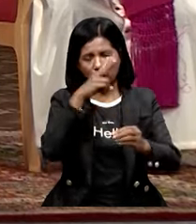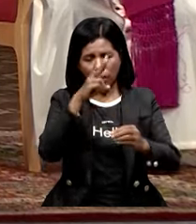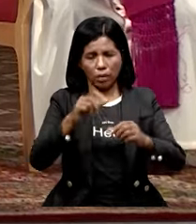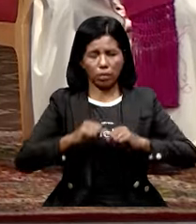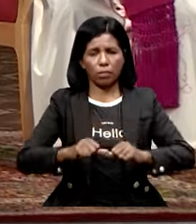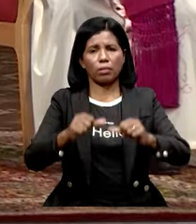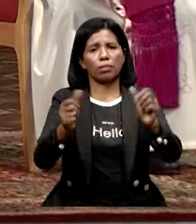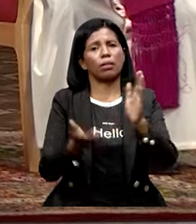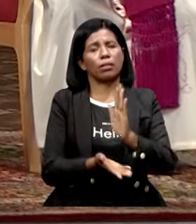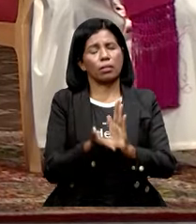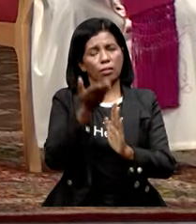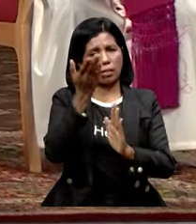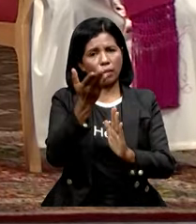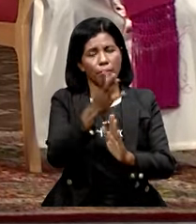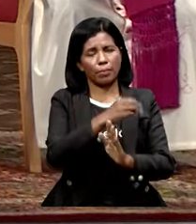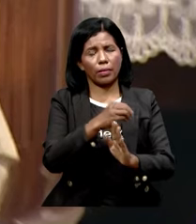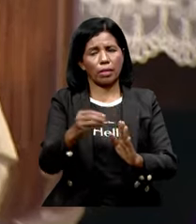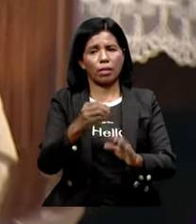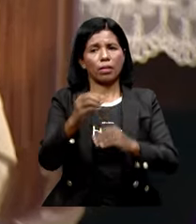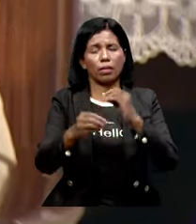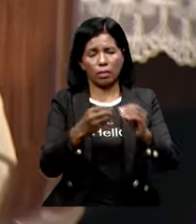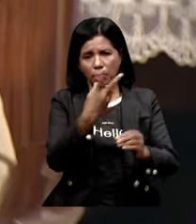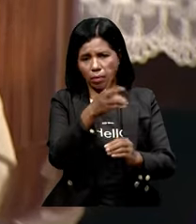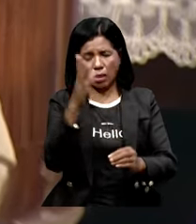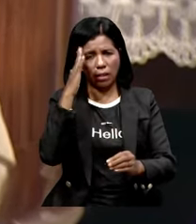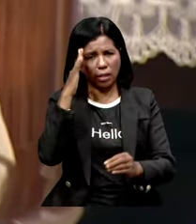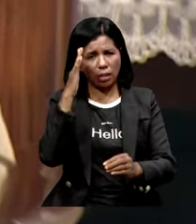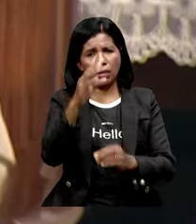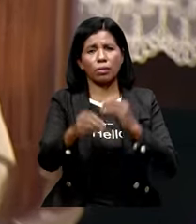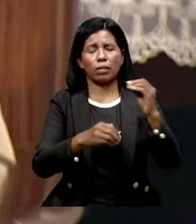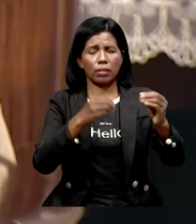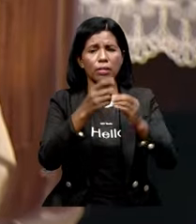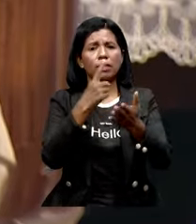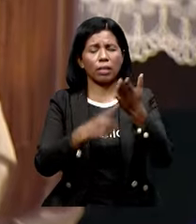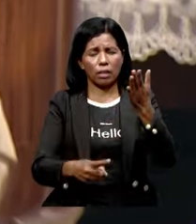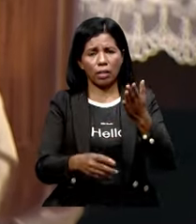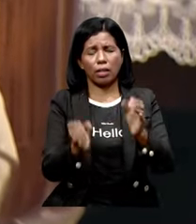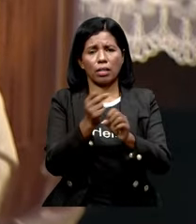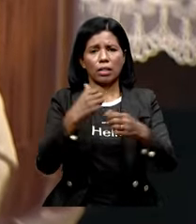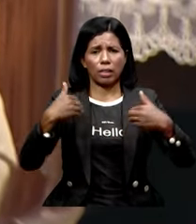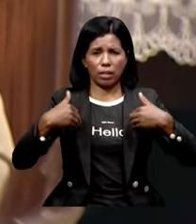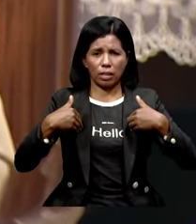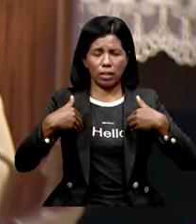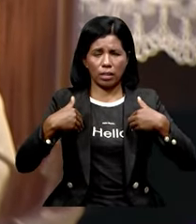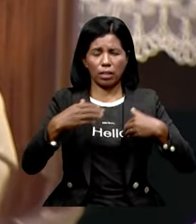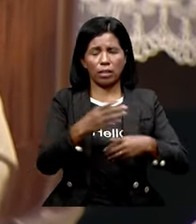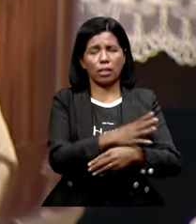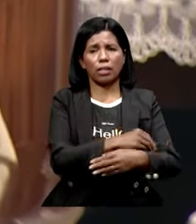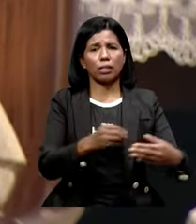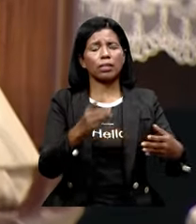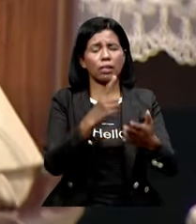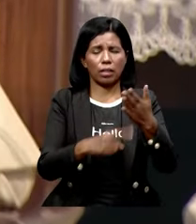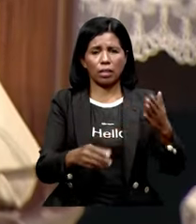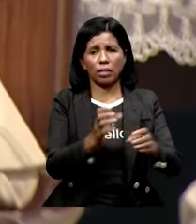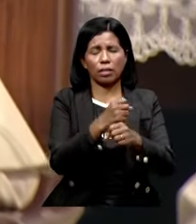menerus meningkat. Dan satu hal, kamu tahu apa yang mempunyai kepentingan atau apa yang